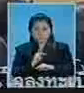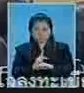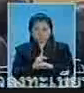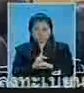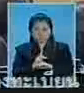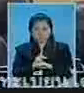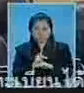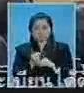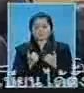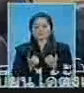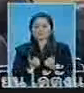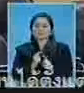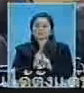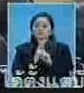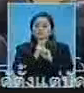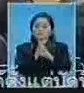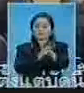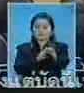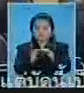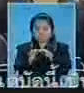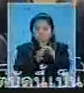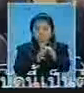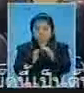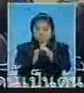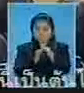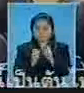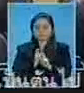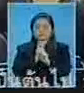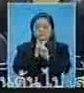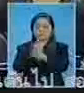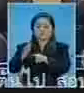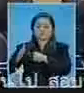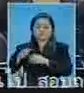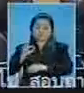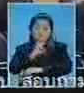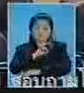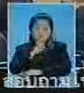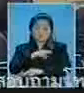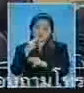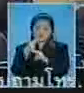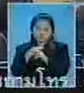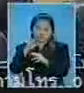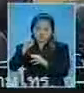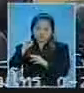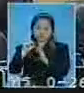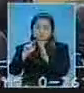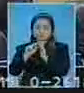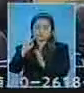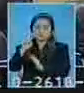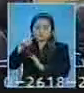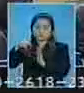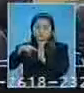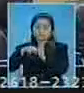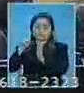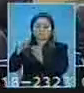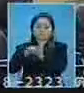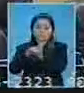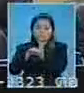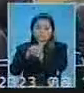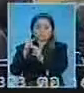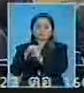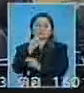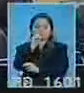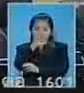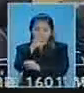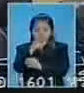จะขออนุญาตใช้สิทธิ์ในการชี้แจงการอภิปรายของท่านสมาชิกท่านจุลพันธ์อมรวิวัฒน์ขออนุญาตเอ่ยนามผมจะขออนุญาตนิดหนึ่